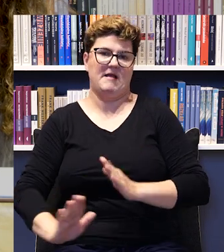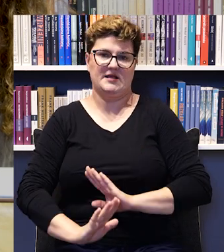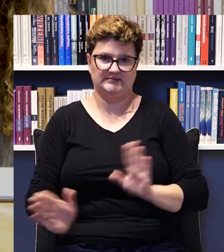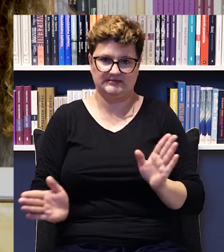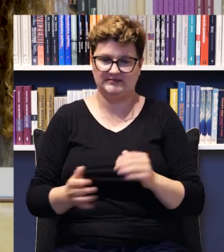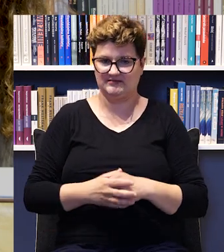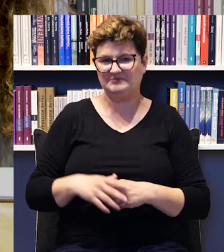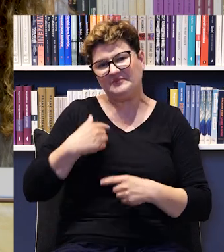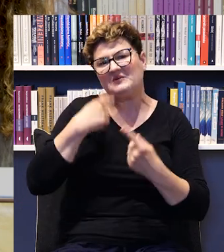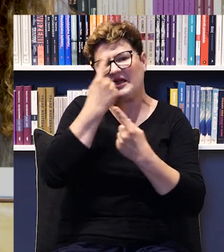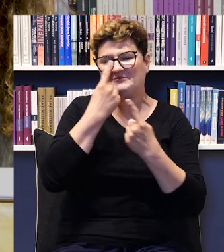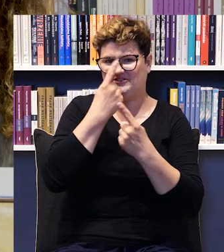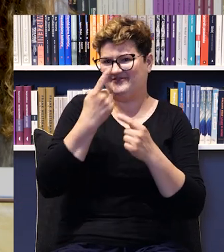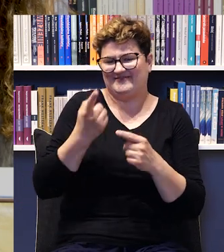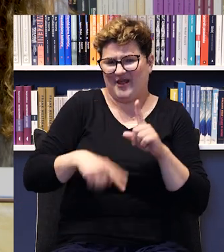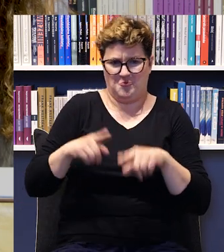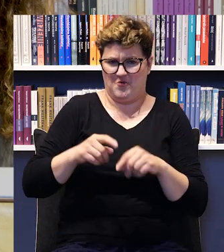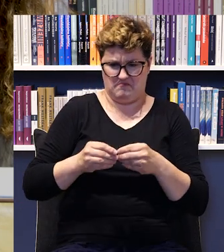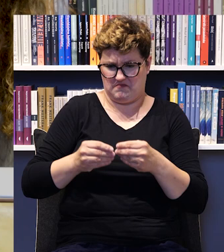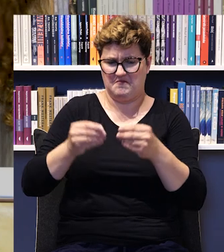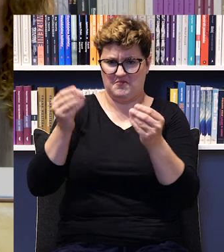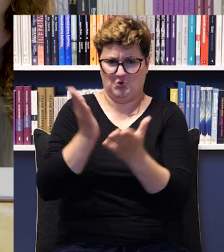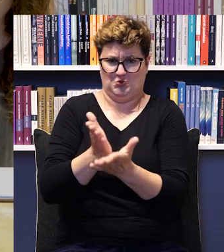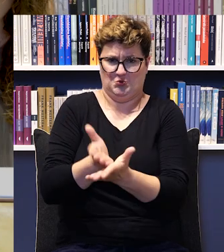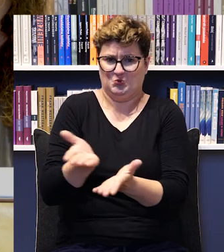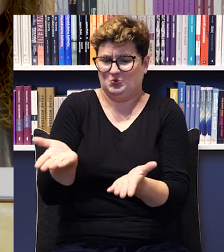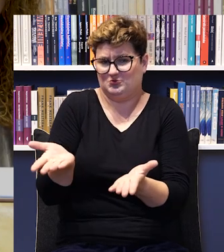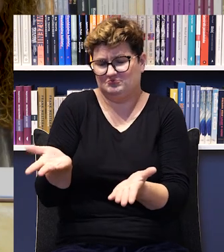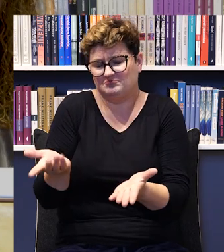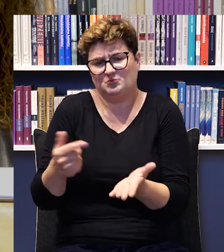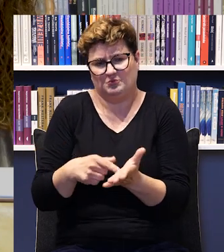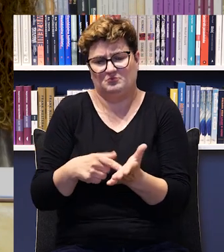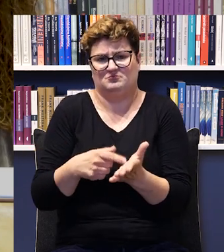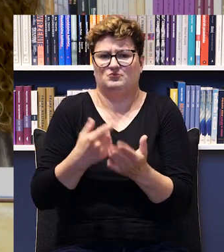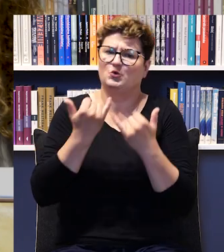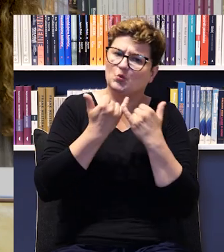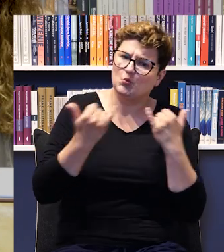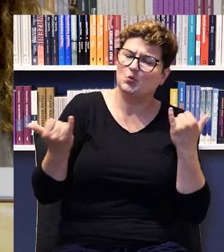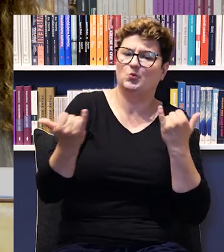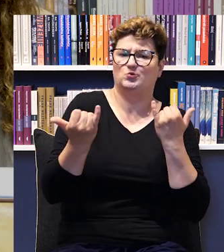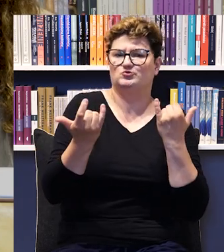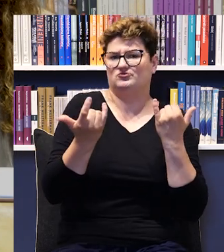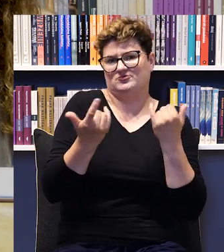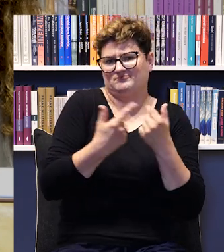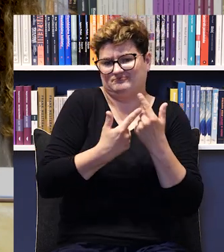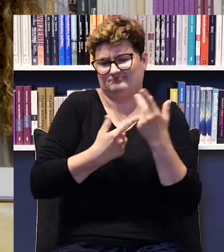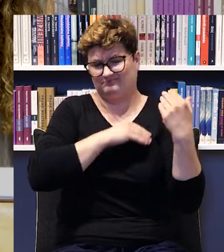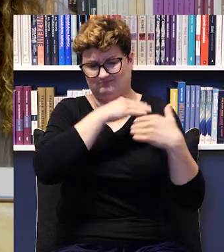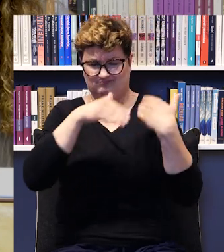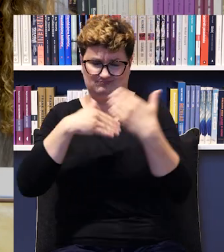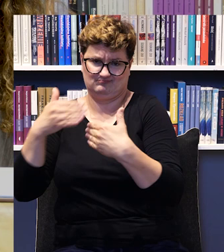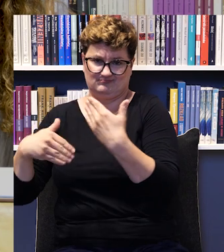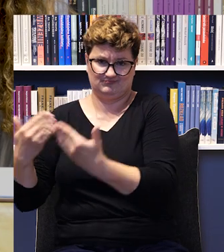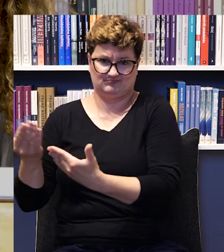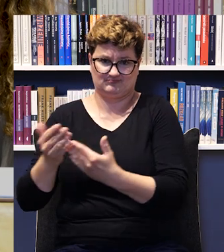to jest coś, co rzeczywiście jakoś istnieje naturalnie, w sensie właśnie z tych różnych rzeczy wynikło, też z tego, że